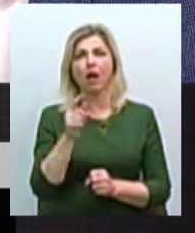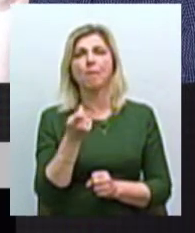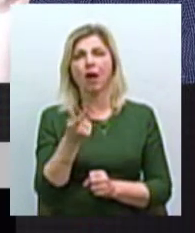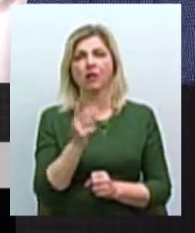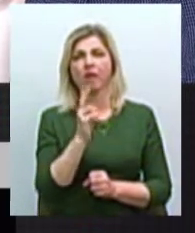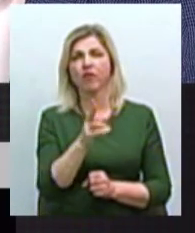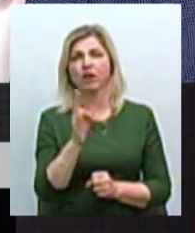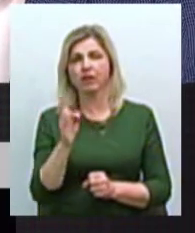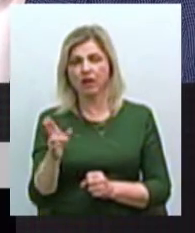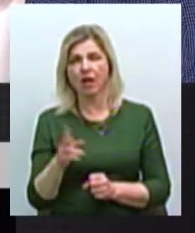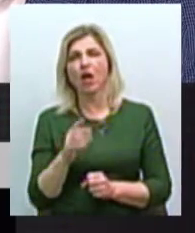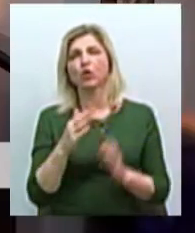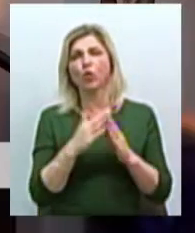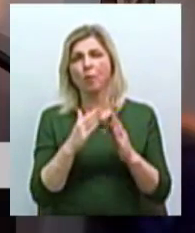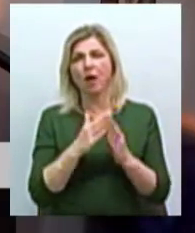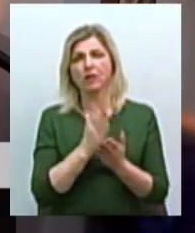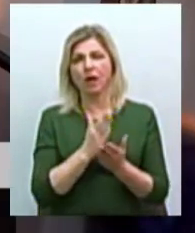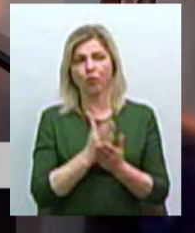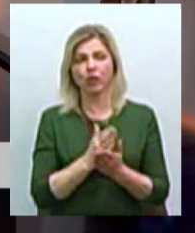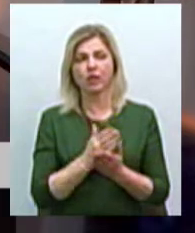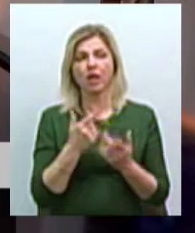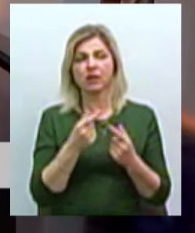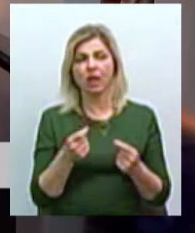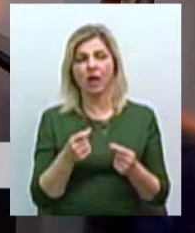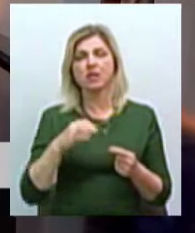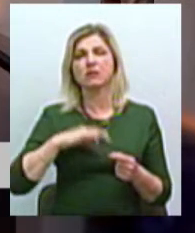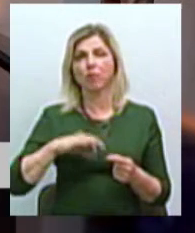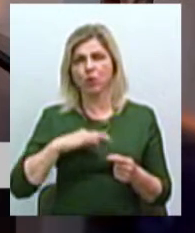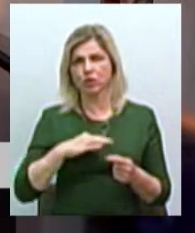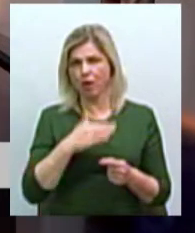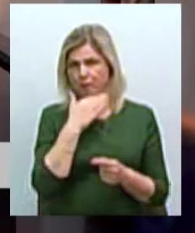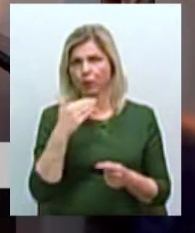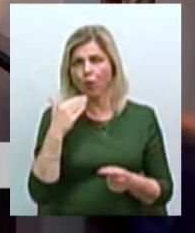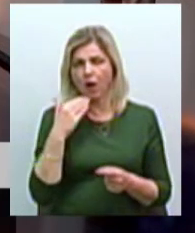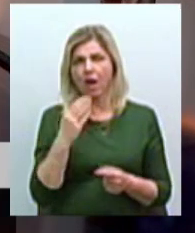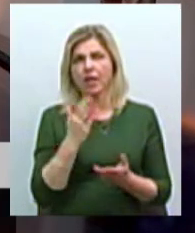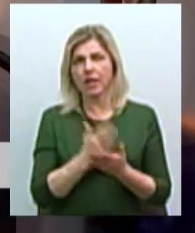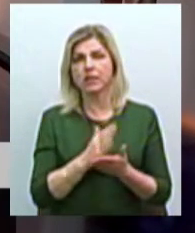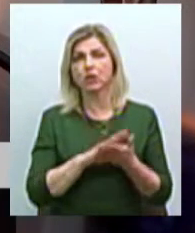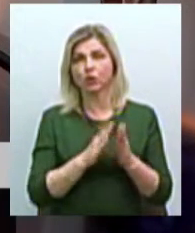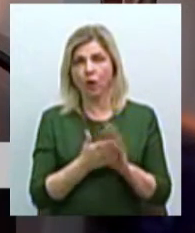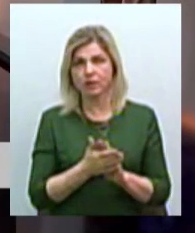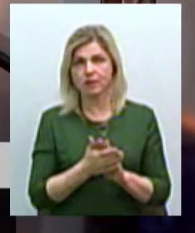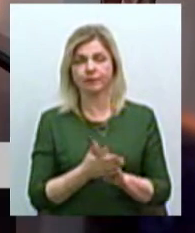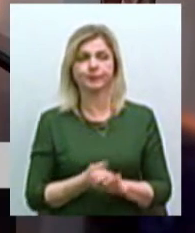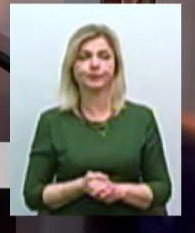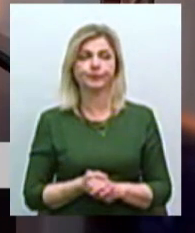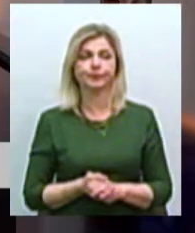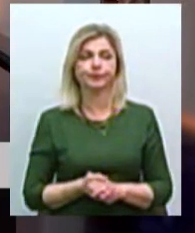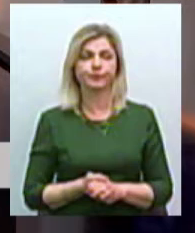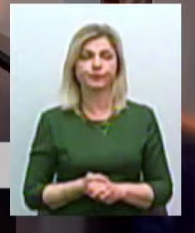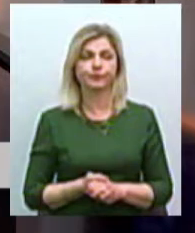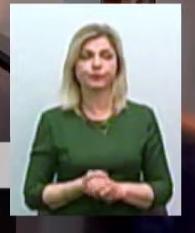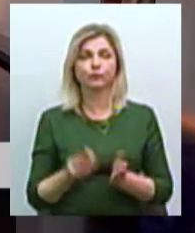дома находятся в состоянии, при которых потребление идет в огромном количестве. Более того, есть ситуация, при которых при